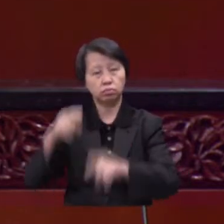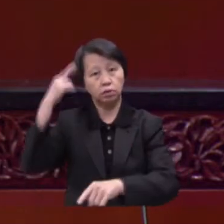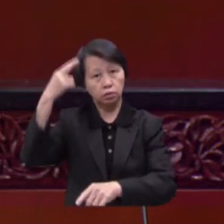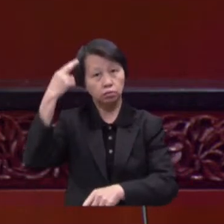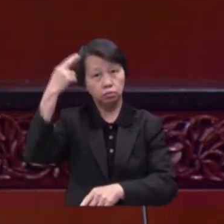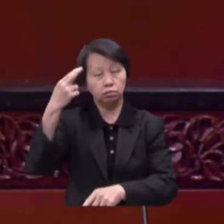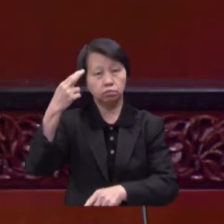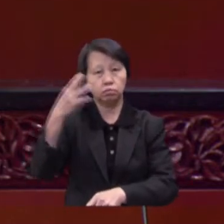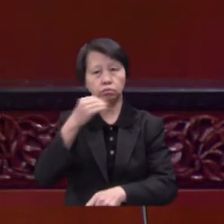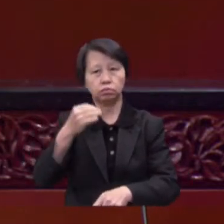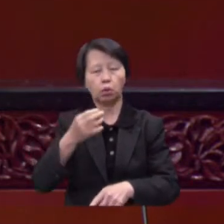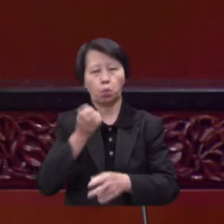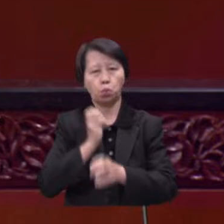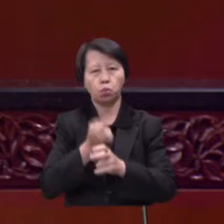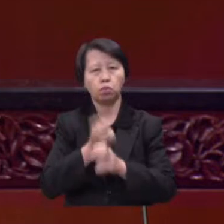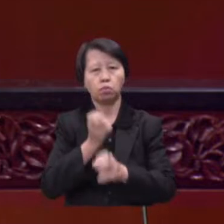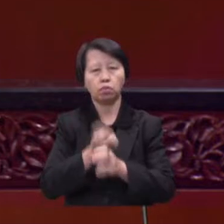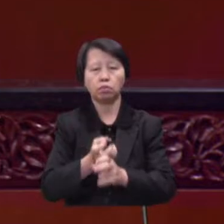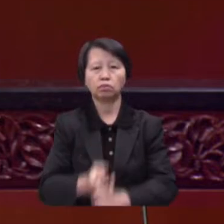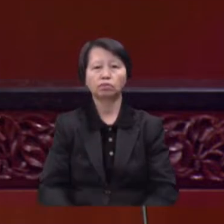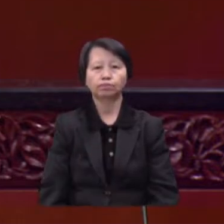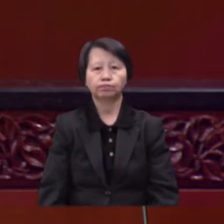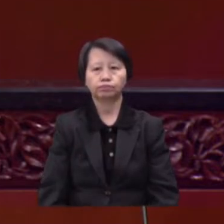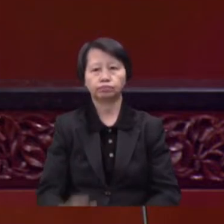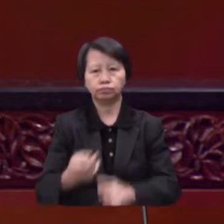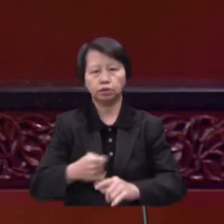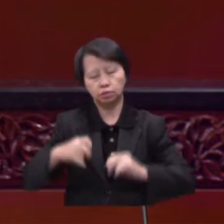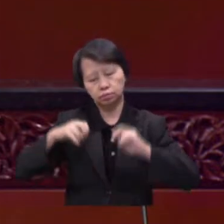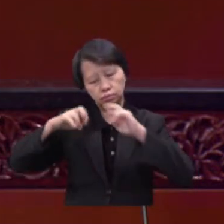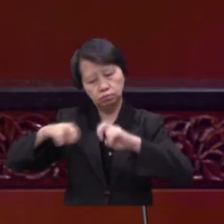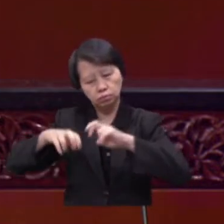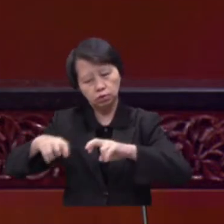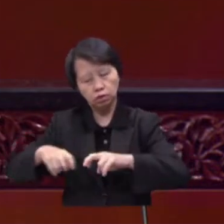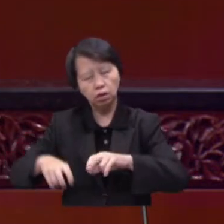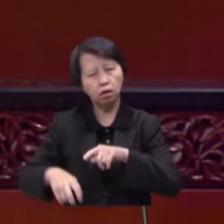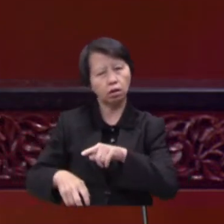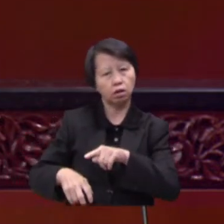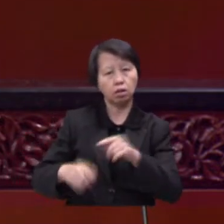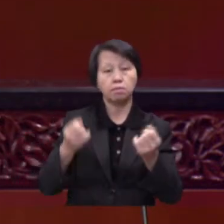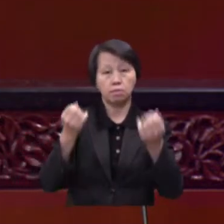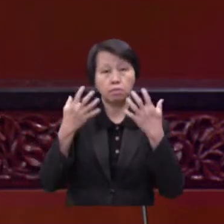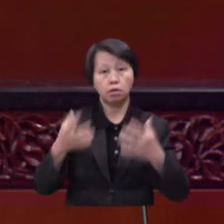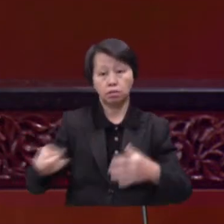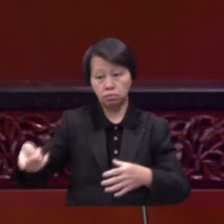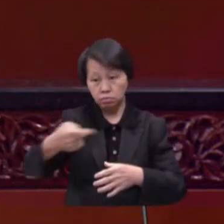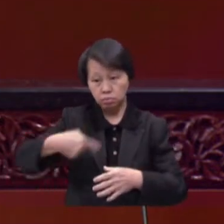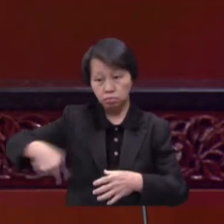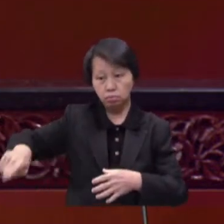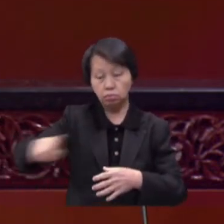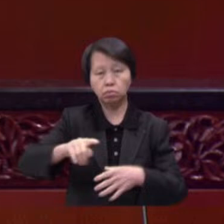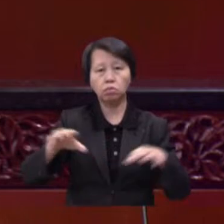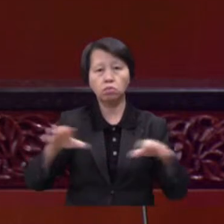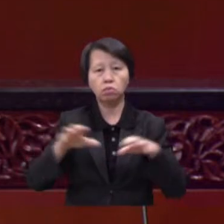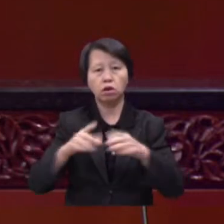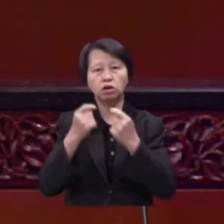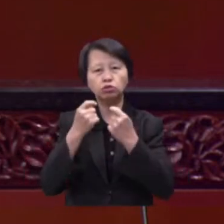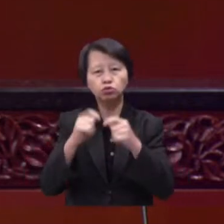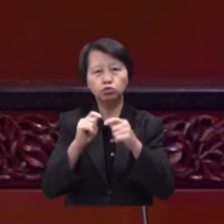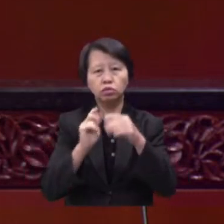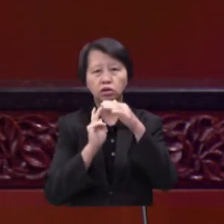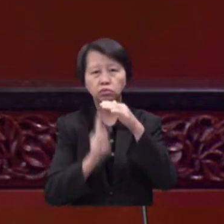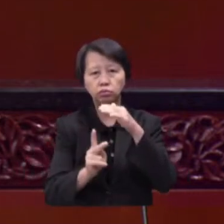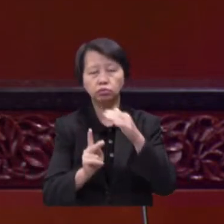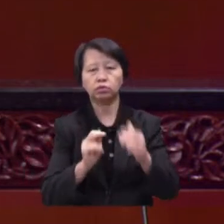dan kompleks hasil kajian mendapati kebanyakan daripada mereka yang melakukan percobaan